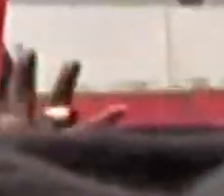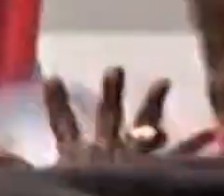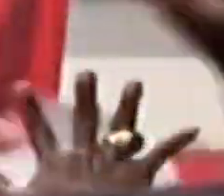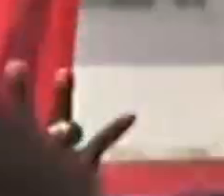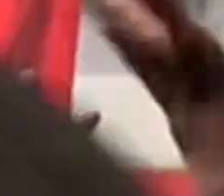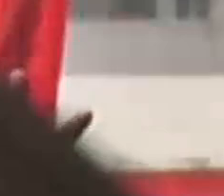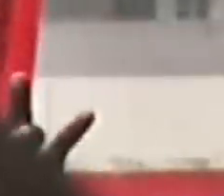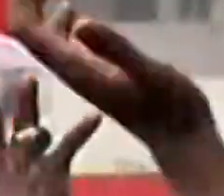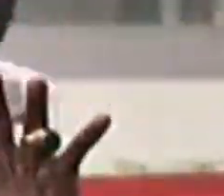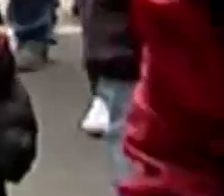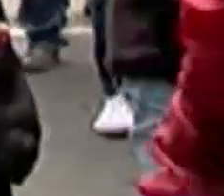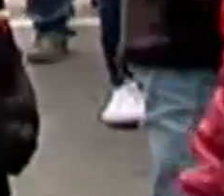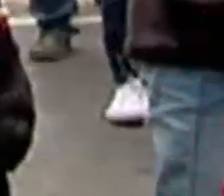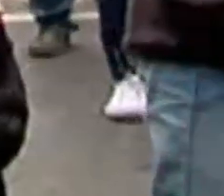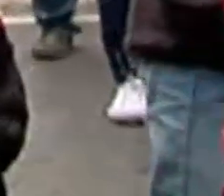mereka.